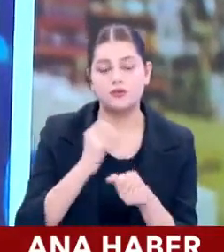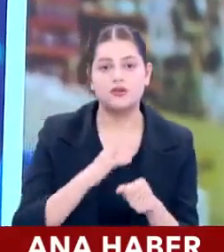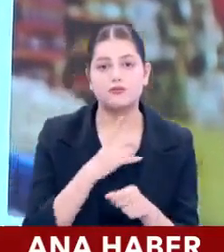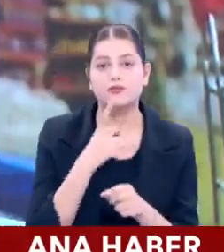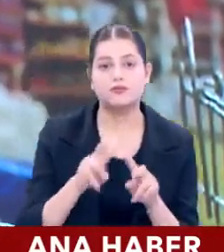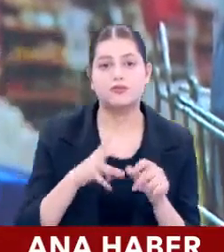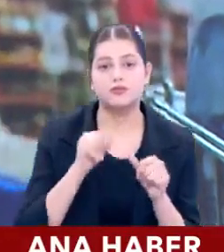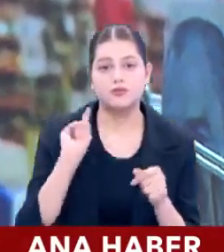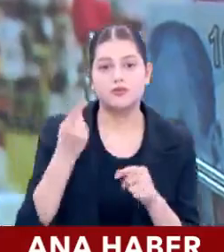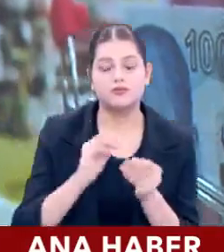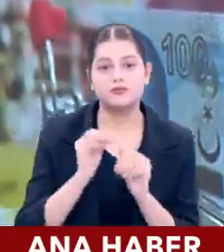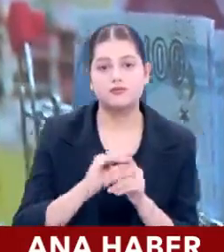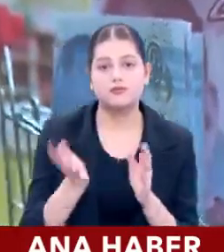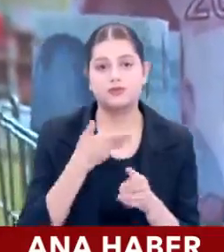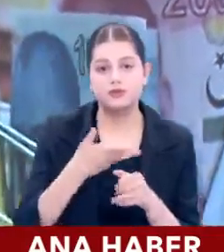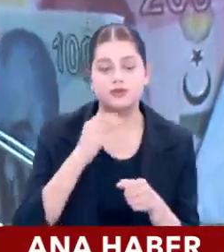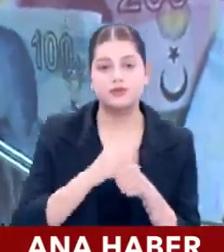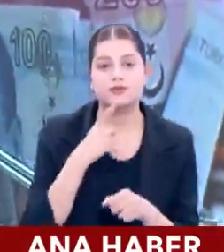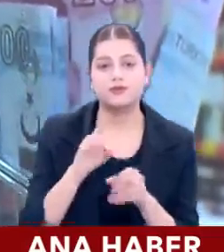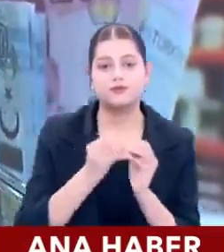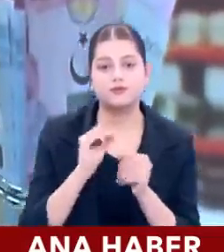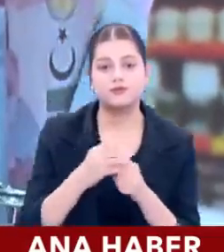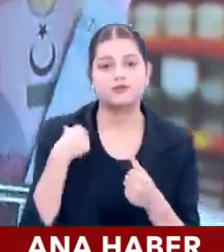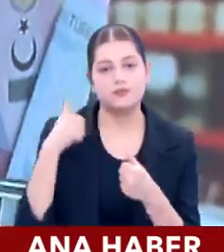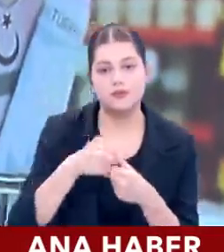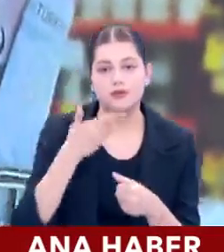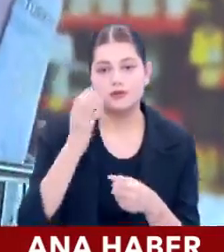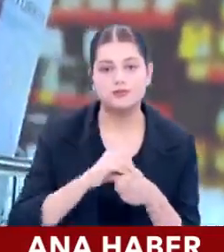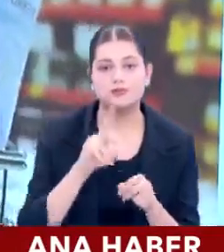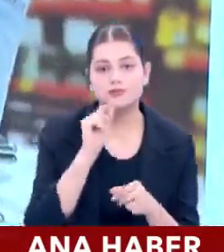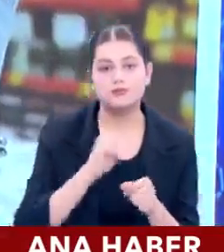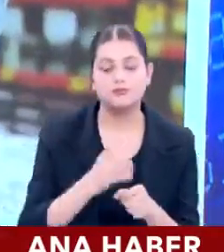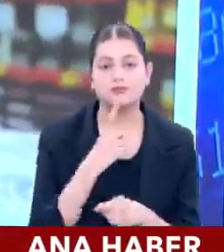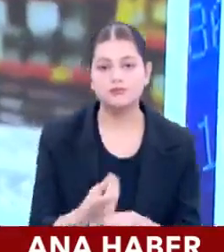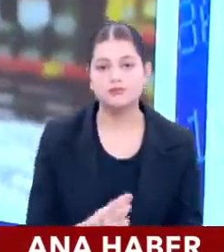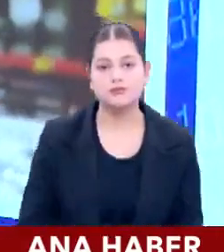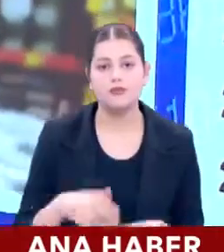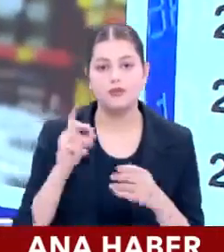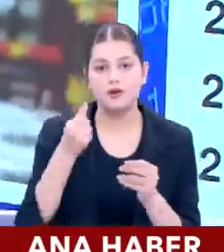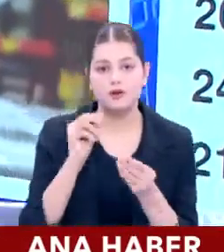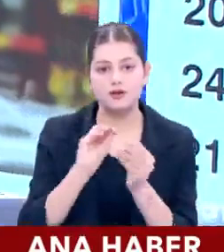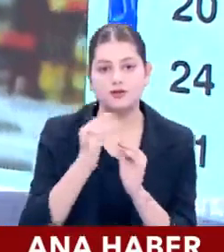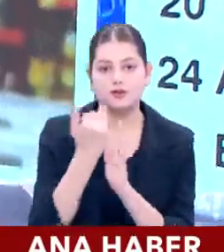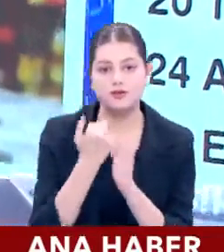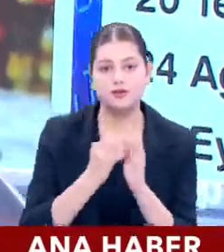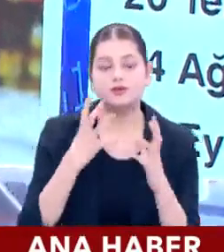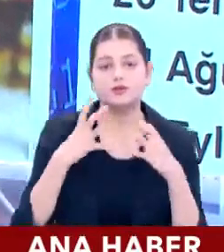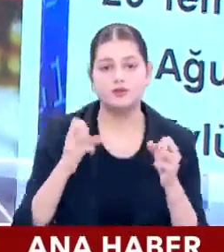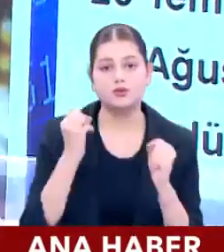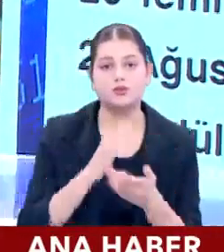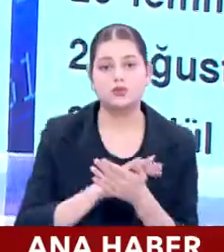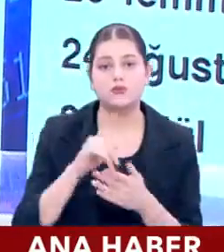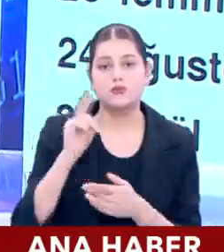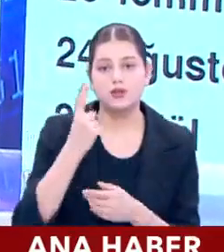ve Sayın Şimşek bir meselede çok ısrarcı O ısrarını bir daha iyidir Twitter'da fiyat istikrarını sağlamak